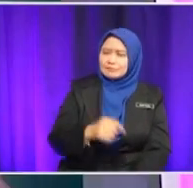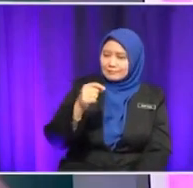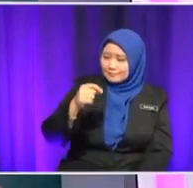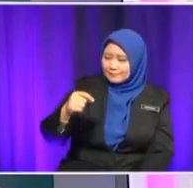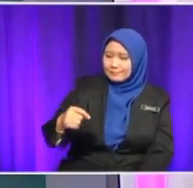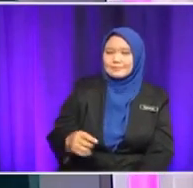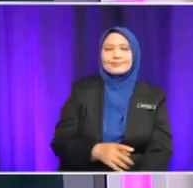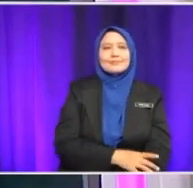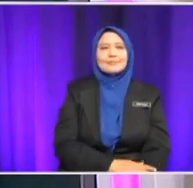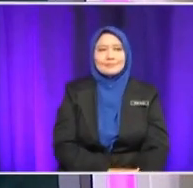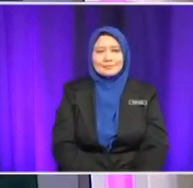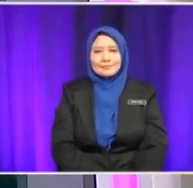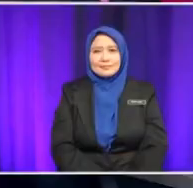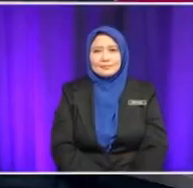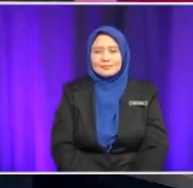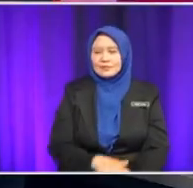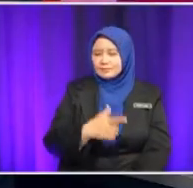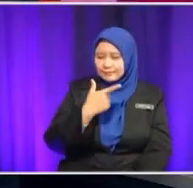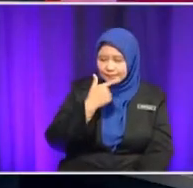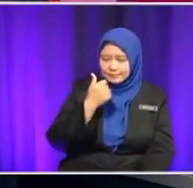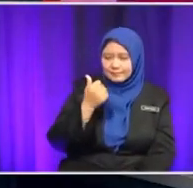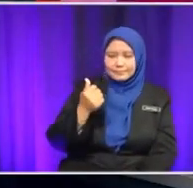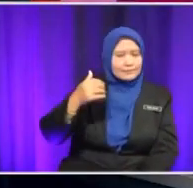sini sedapnya